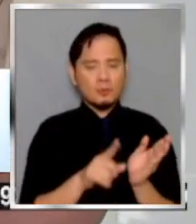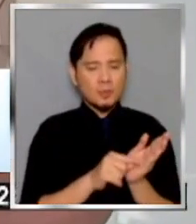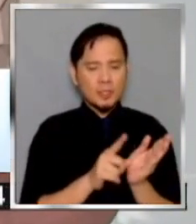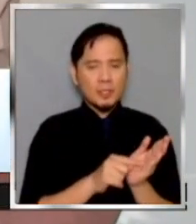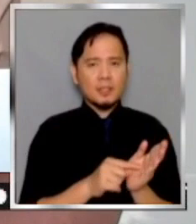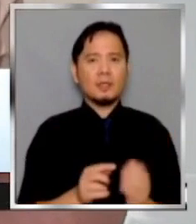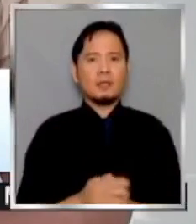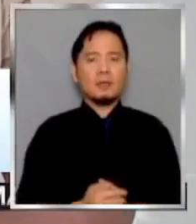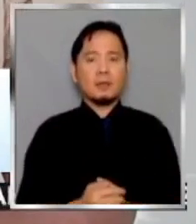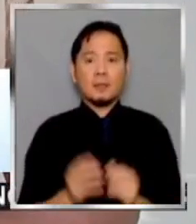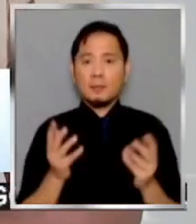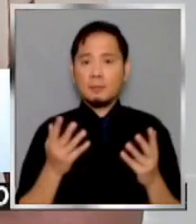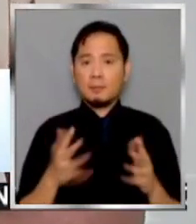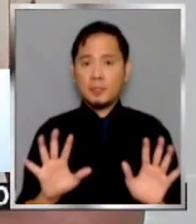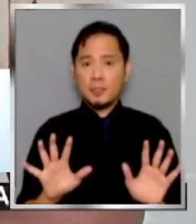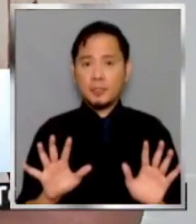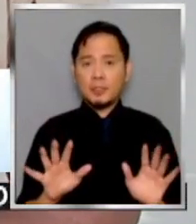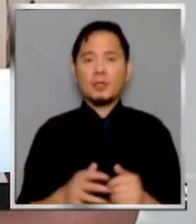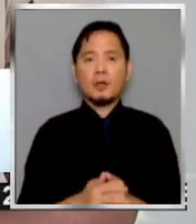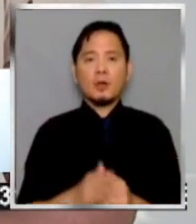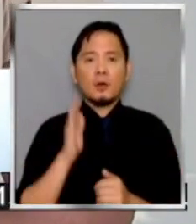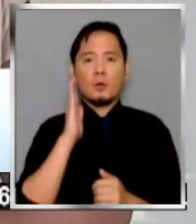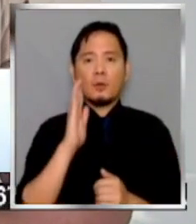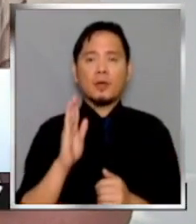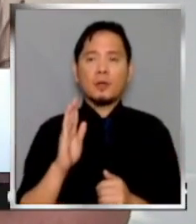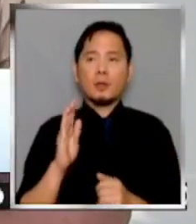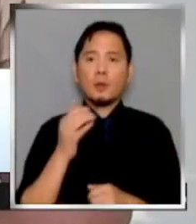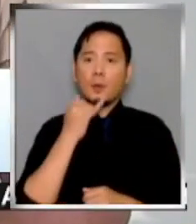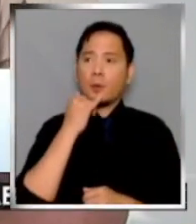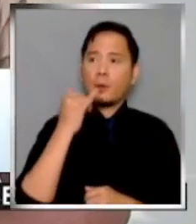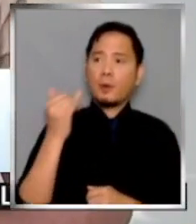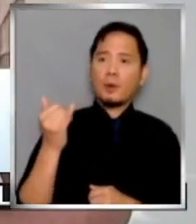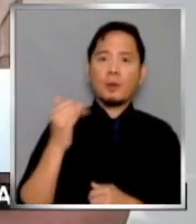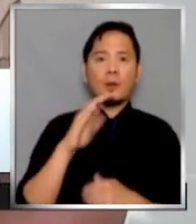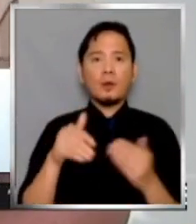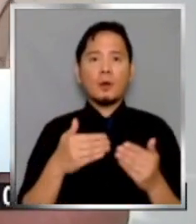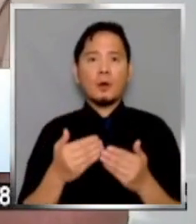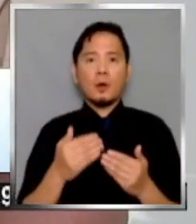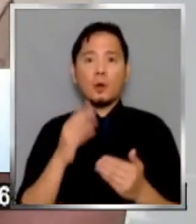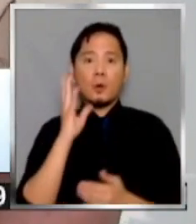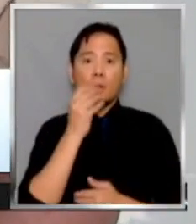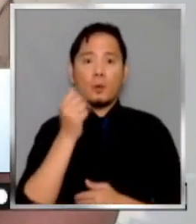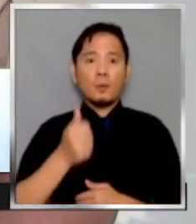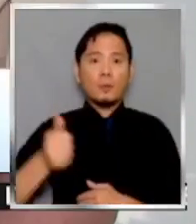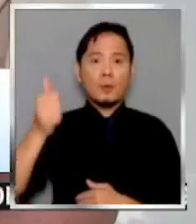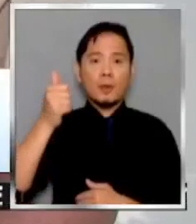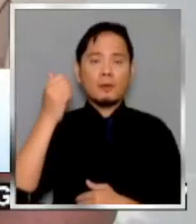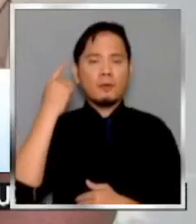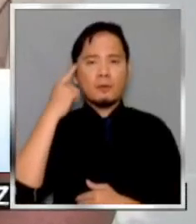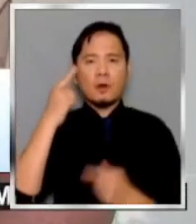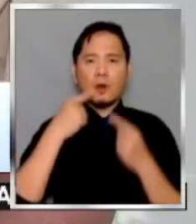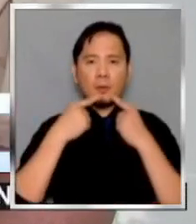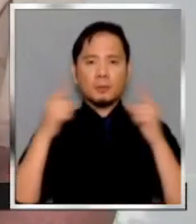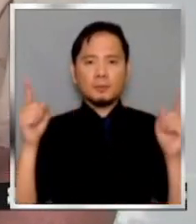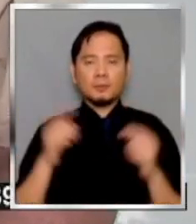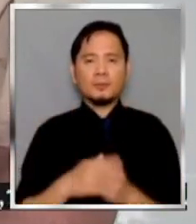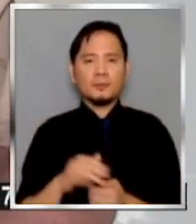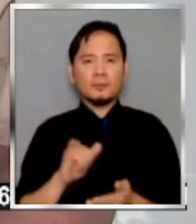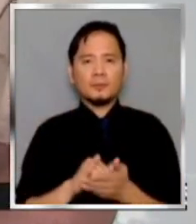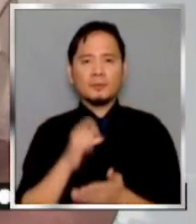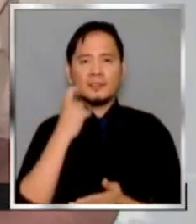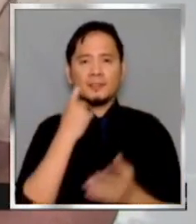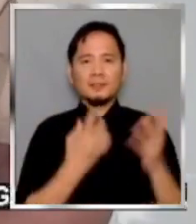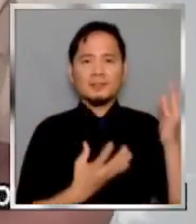yan, inaasahang ipapatawag na yung mga winning candidates for proclamation. Iganyan ang latest mula dito sa Pasig